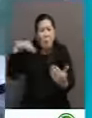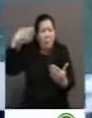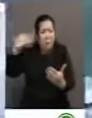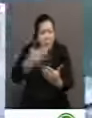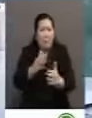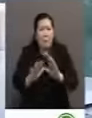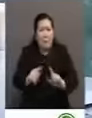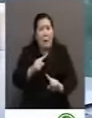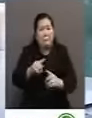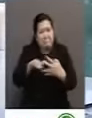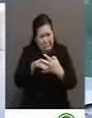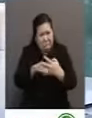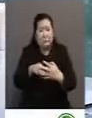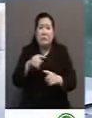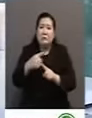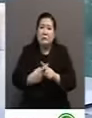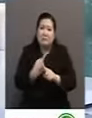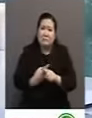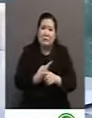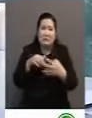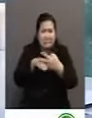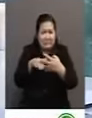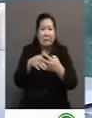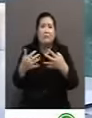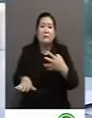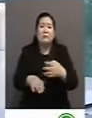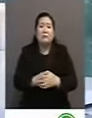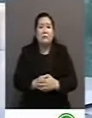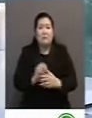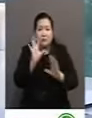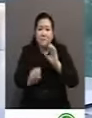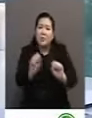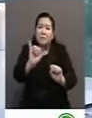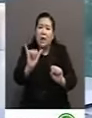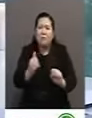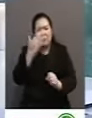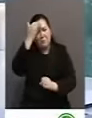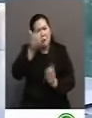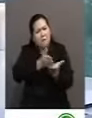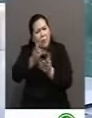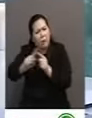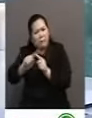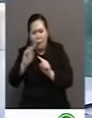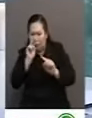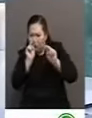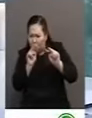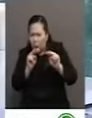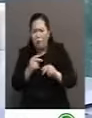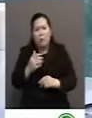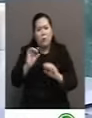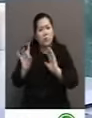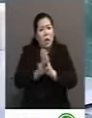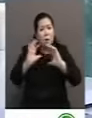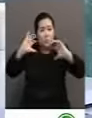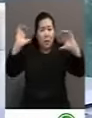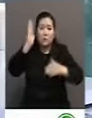าครึ่งเดือนนะคะยังคงไม่สามารถจับกุมตัวพระธรรมชโยได้นะคะหลายฝ่ายยังคงจับจ้องแล้วค่ะว่าสุดท้ายแล้วภาครัฐจะเดินหน้า